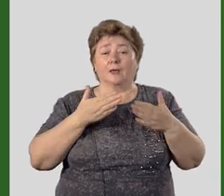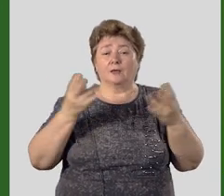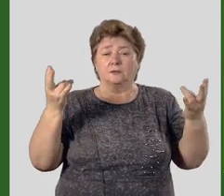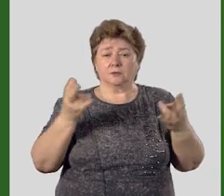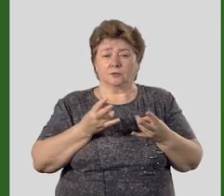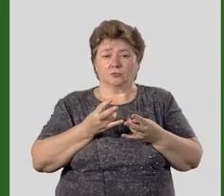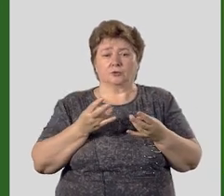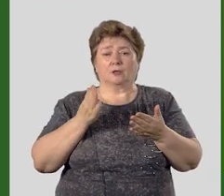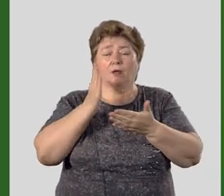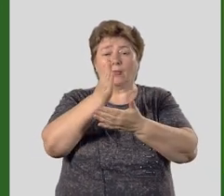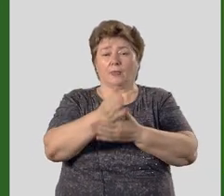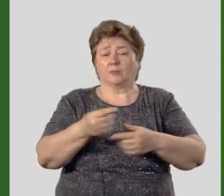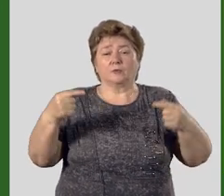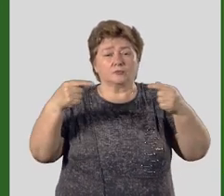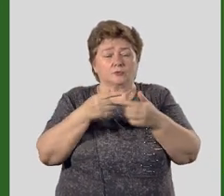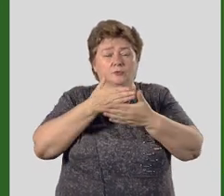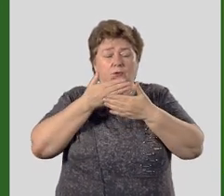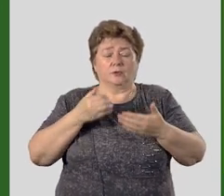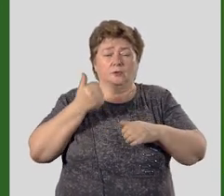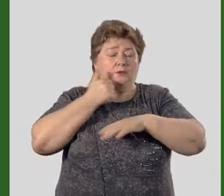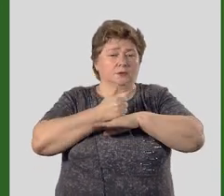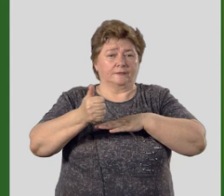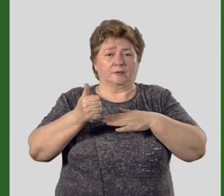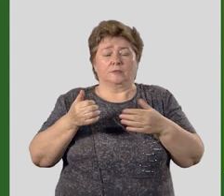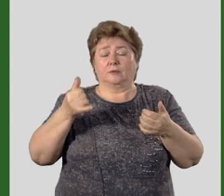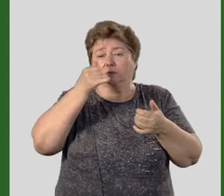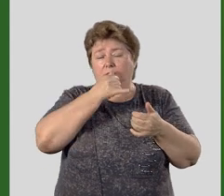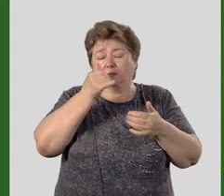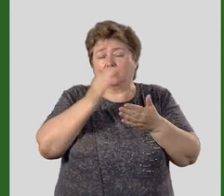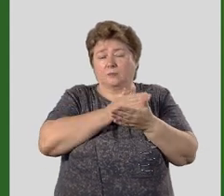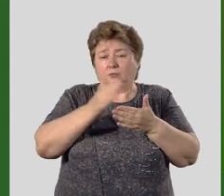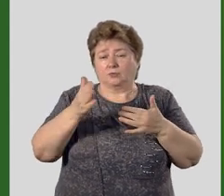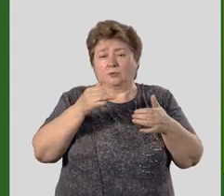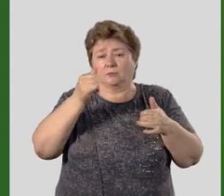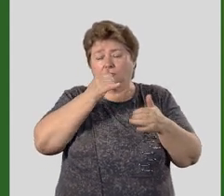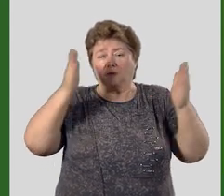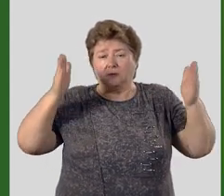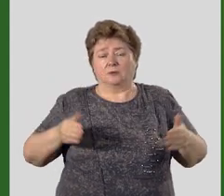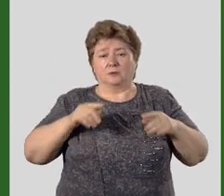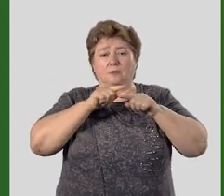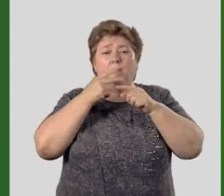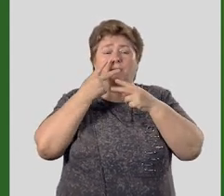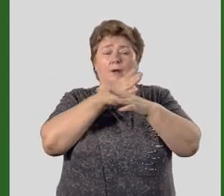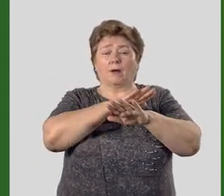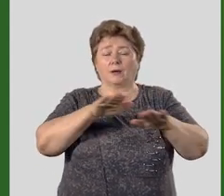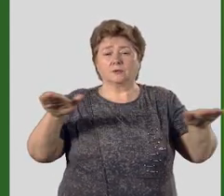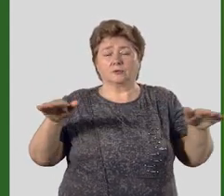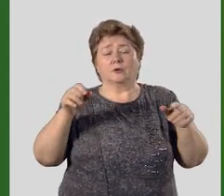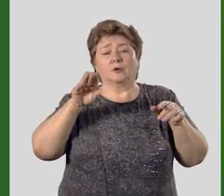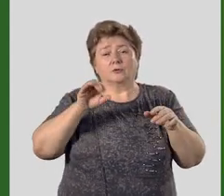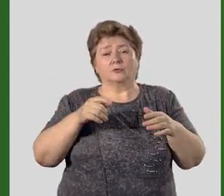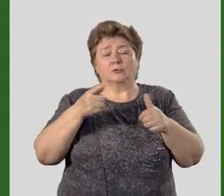Если нужное направление не совпадает с основными и не с промежуточными сторонами горизонта, то